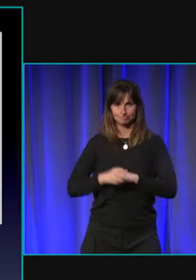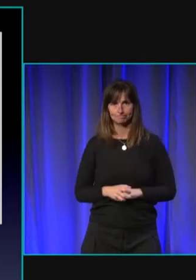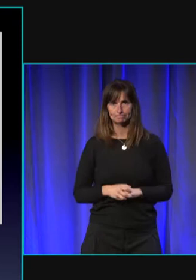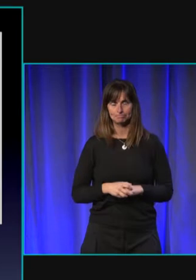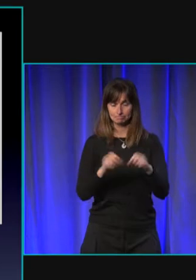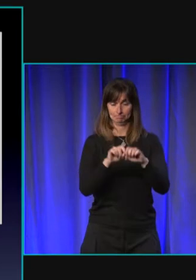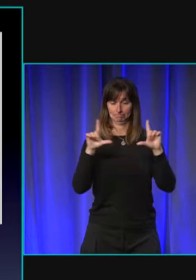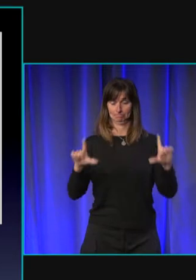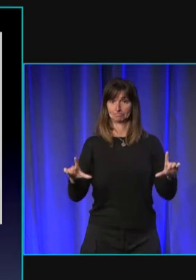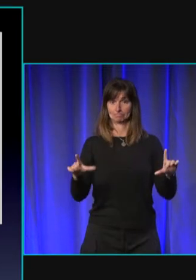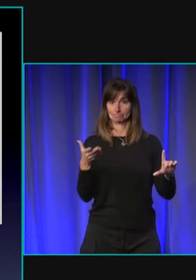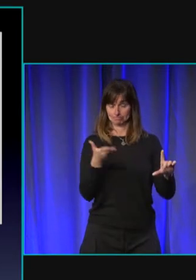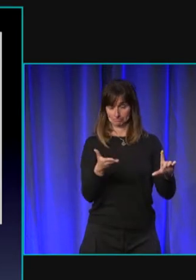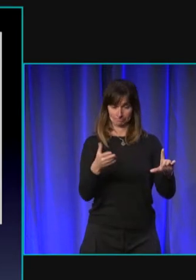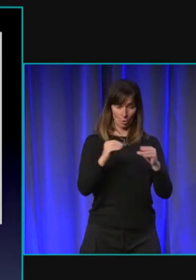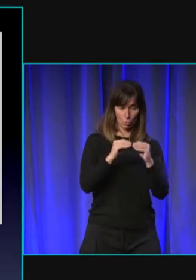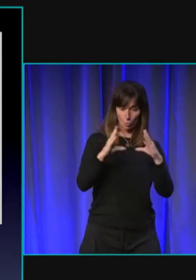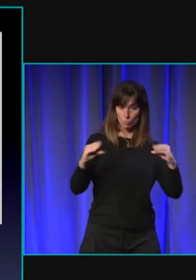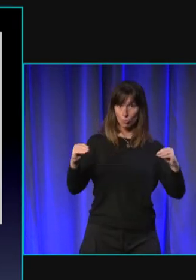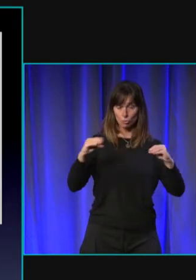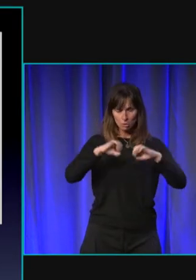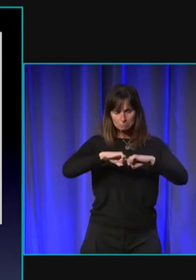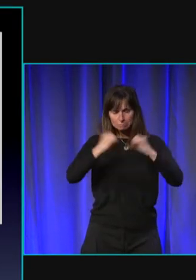petit peu la composition d'un muscle, vous avez